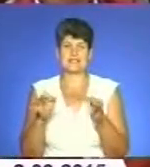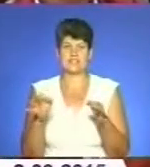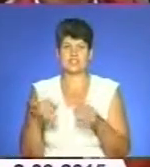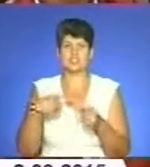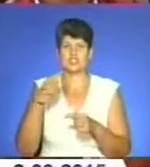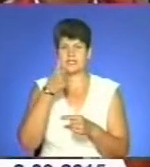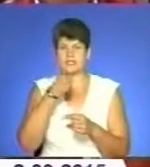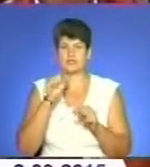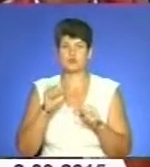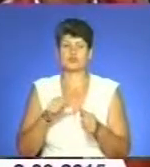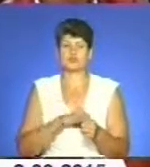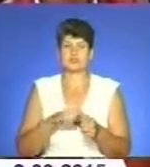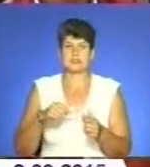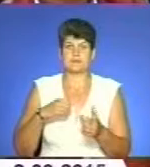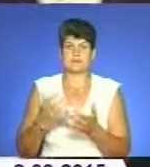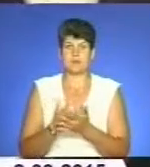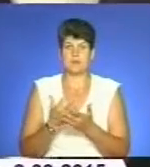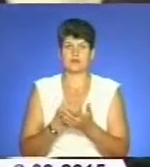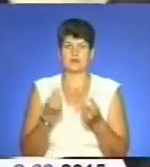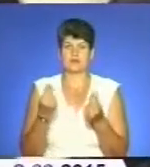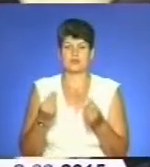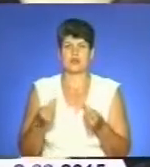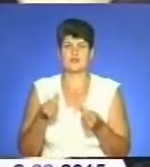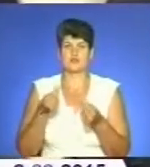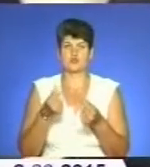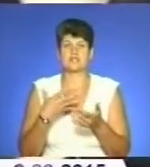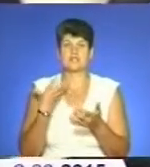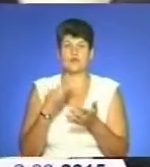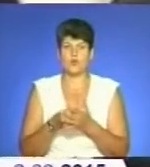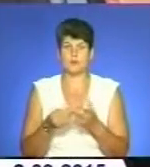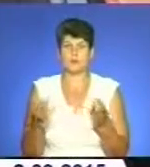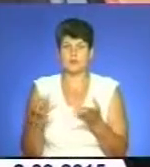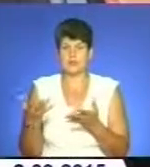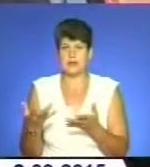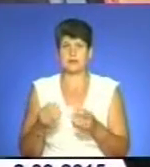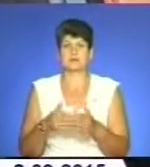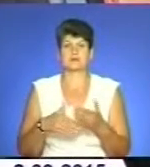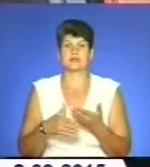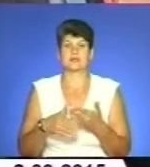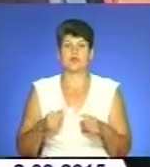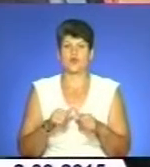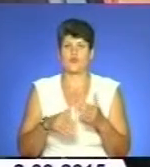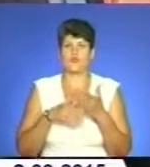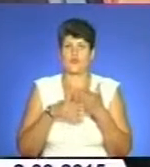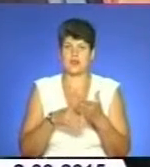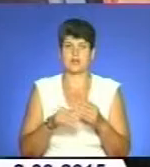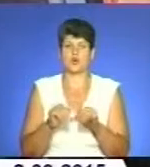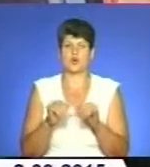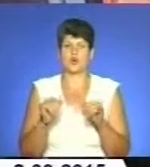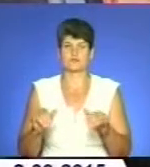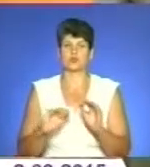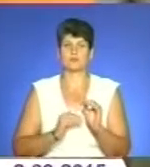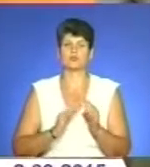змушені будуть власними силами заробляти гроші для фінансування своїх потреб, стимулювання розвитку бізнесу стане пріоритетним